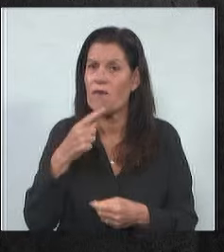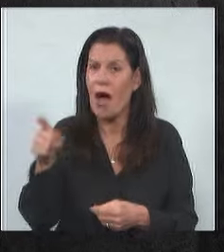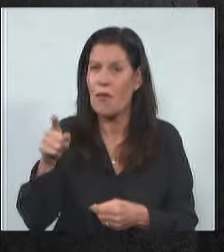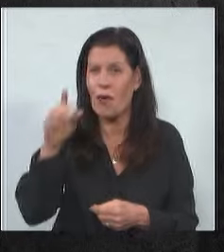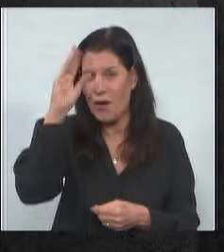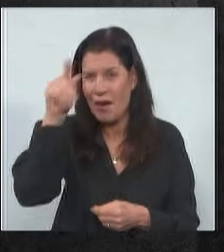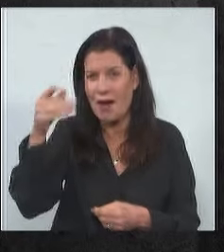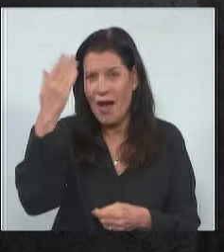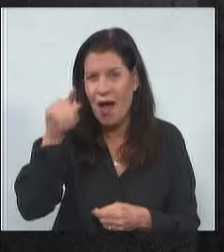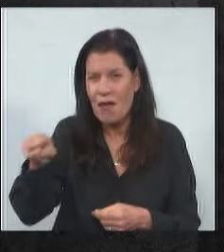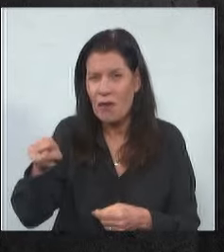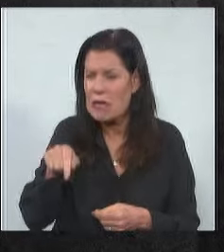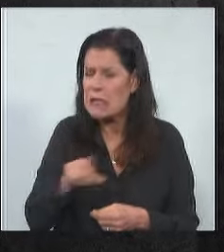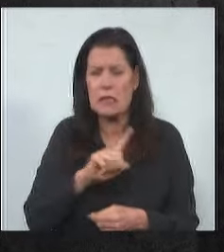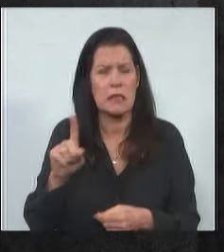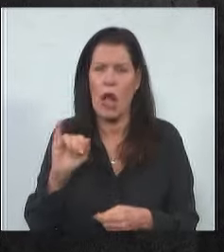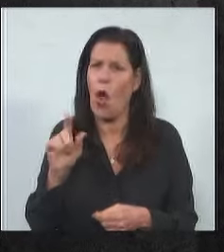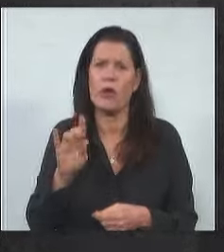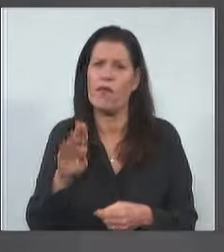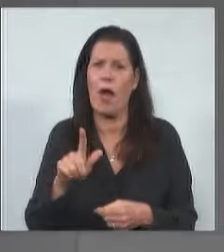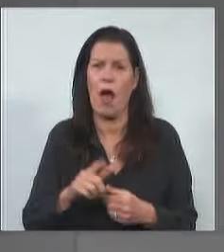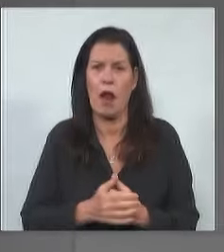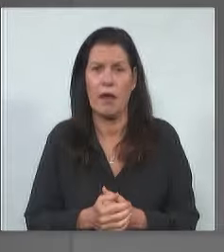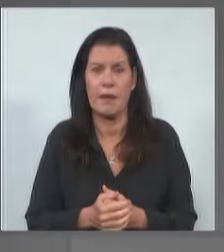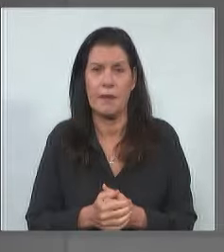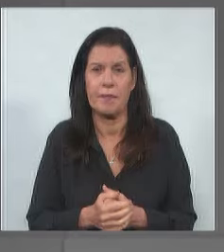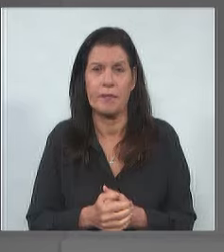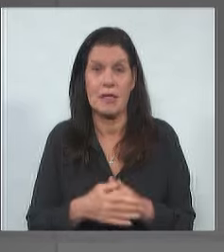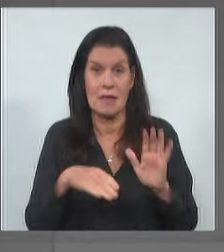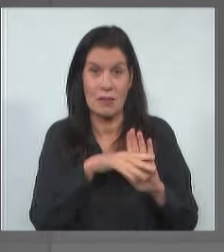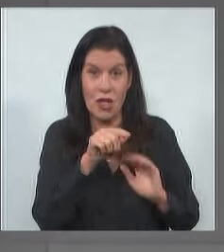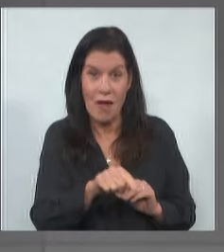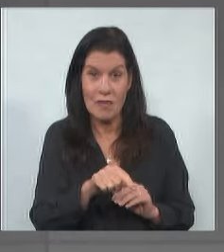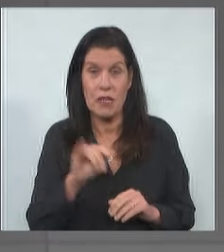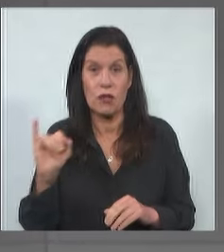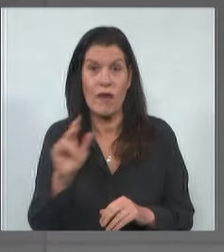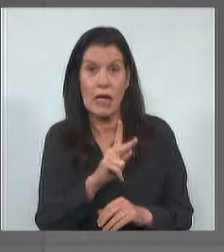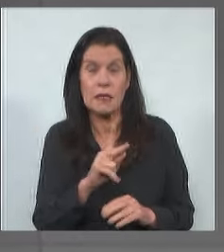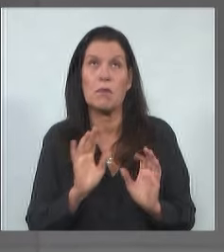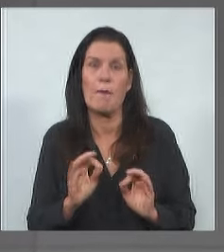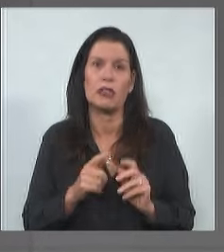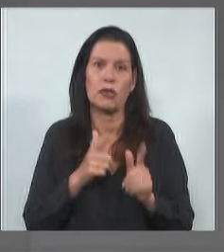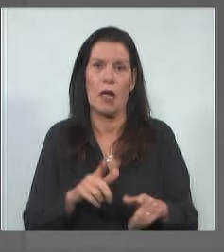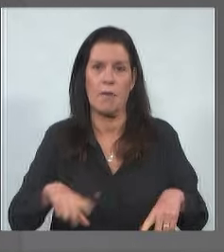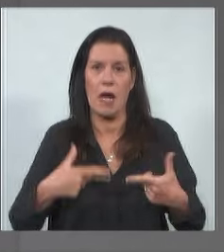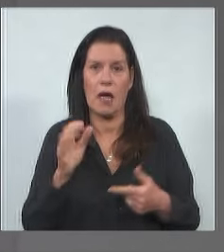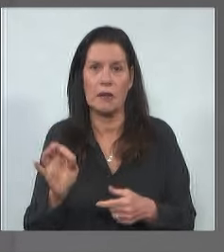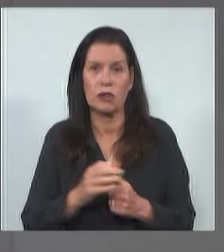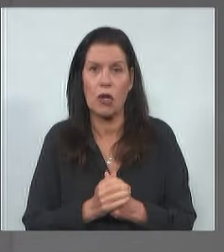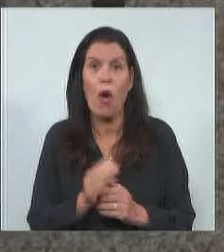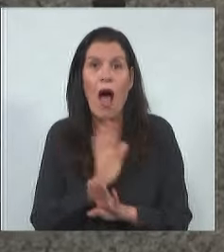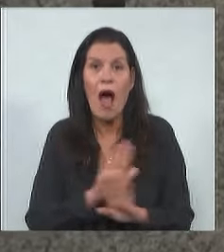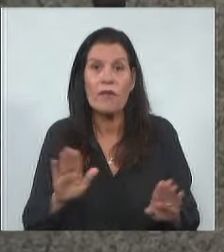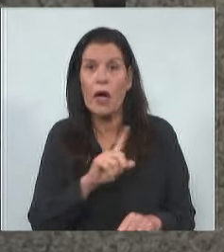אבידן, פונו גם לשערי צדק חלק. בשלב הזה יובל קסטלמן נלחם על חייו, אבל אף אחד לא יודע איפה הוא